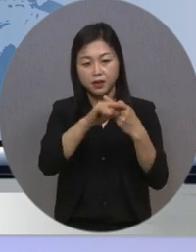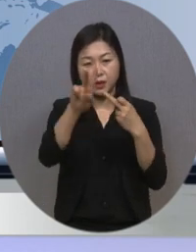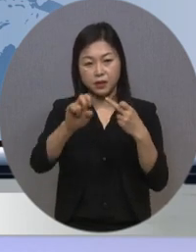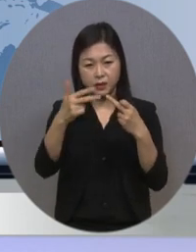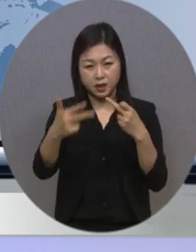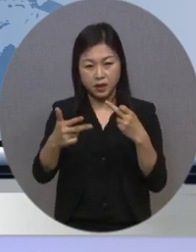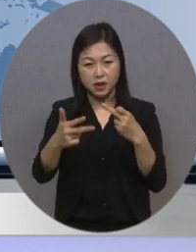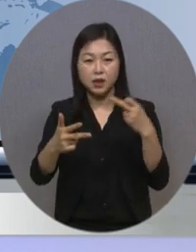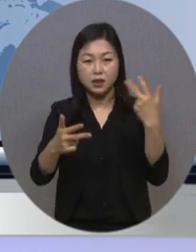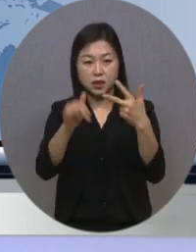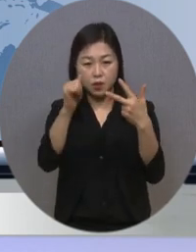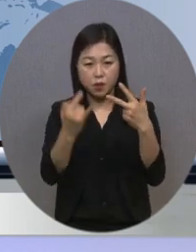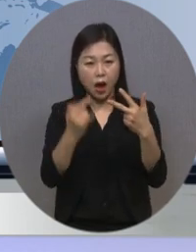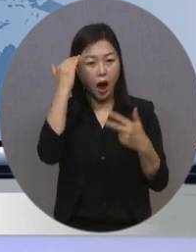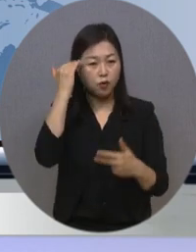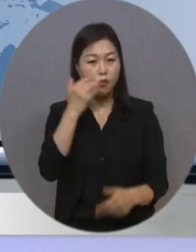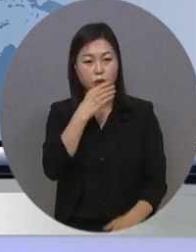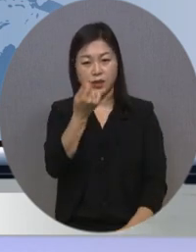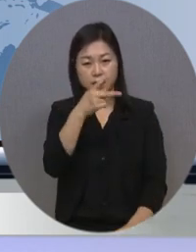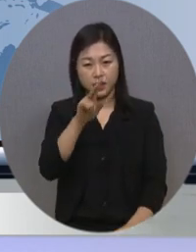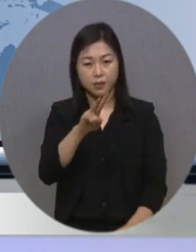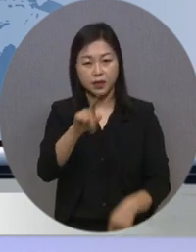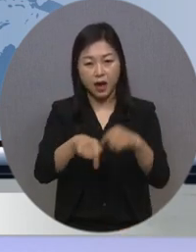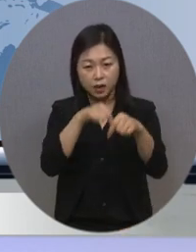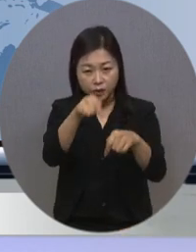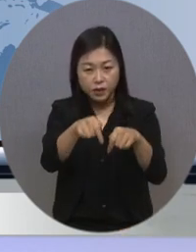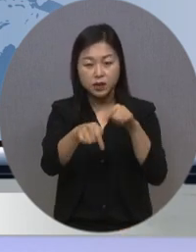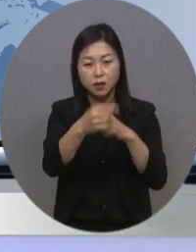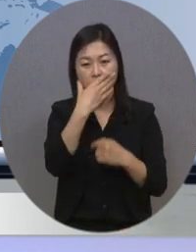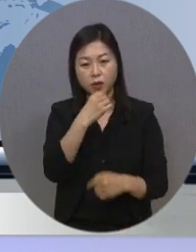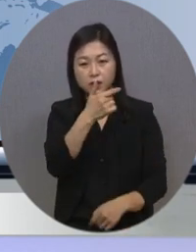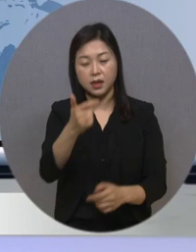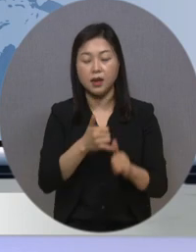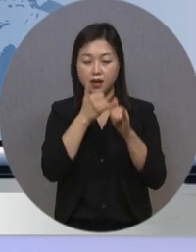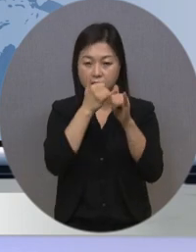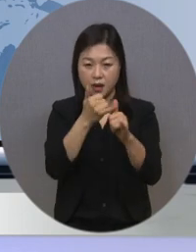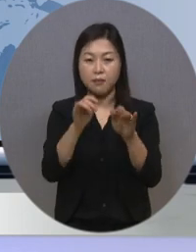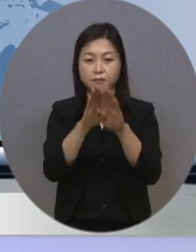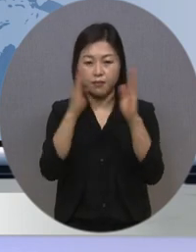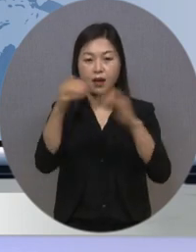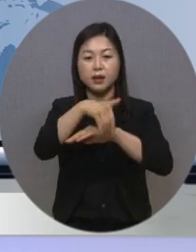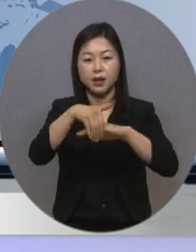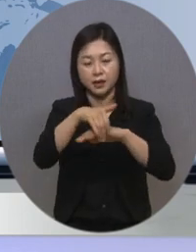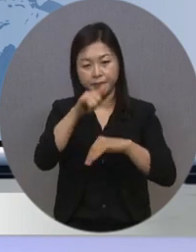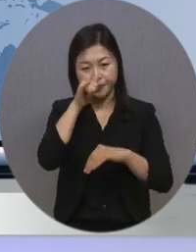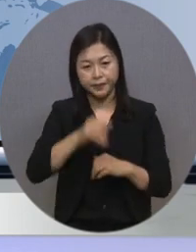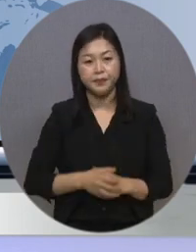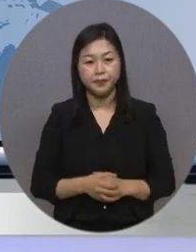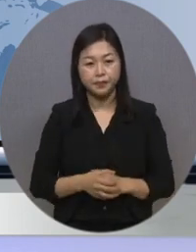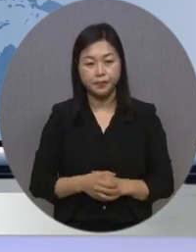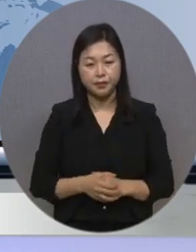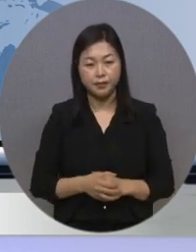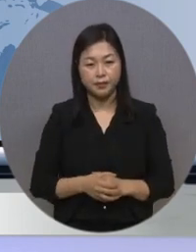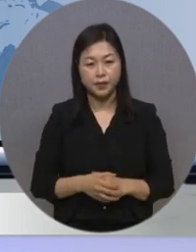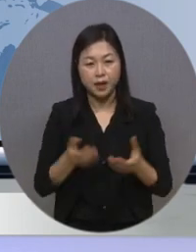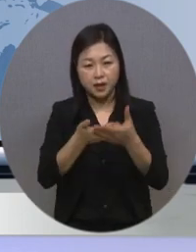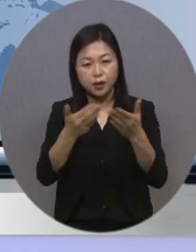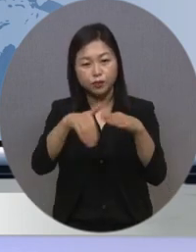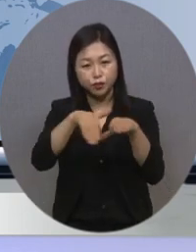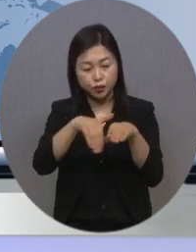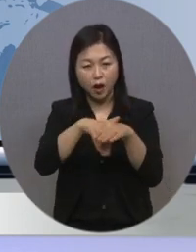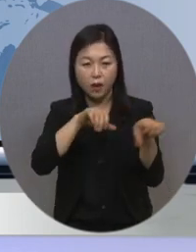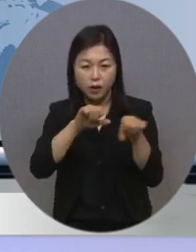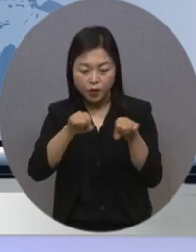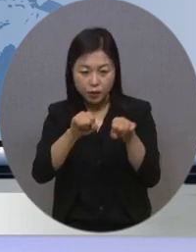27일 제7회 대한민국 복지TV 나눔 실천 복지 대상이 진행될 예정인데요. 나눔 문화 확산에 기여한